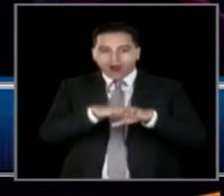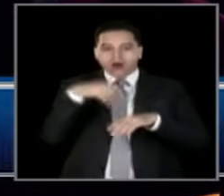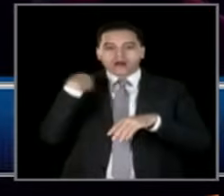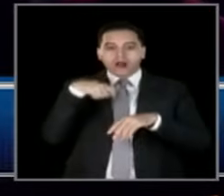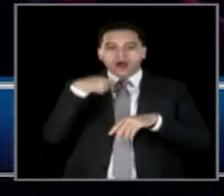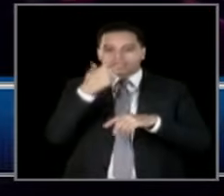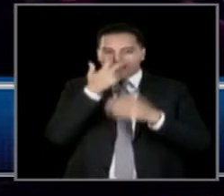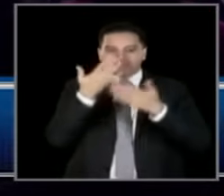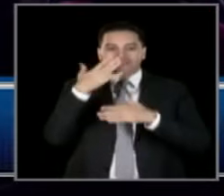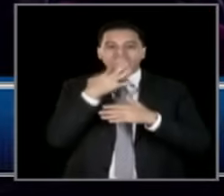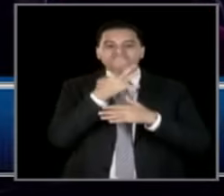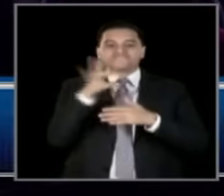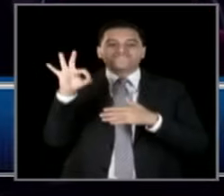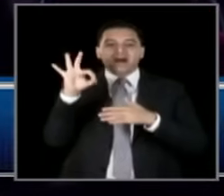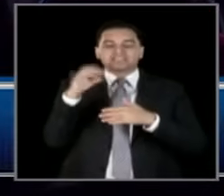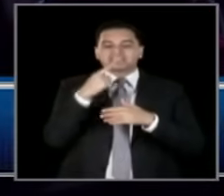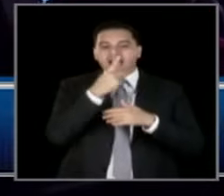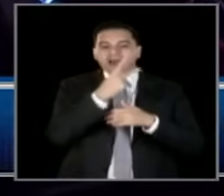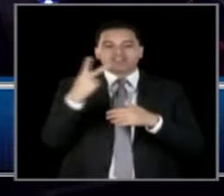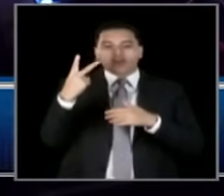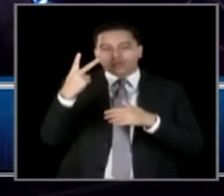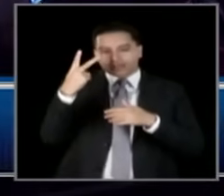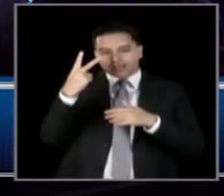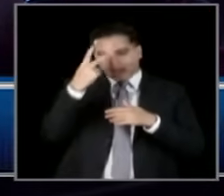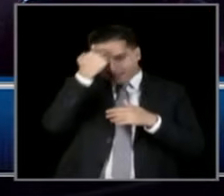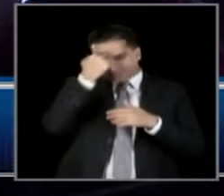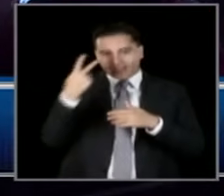عام 2002 فمن هو؟